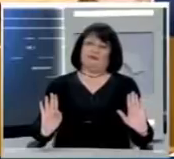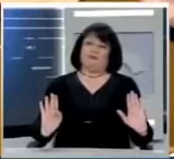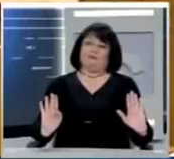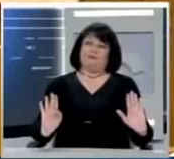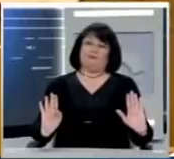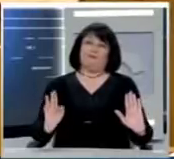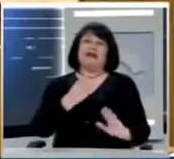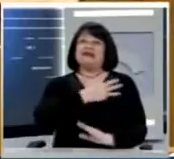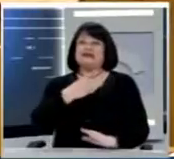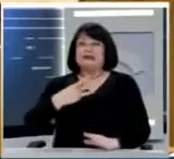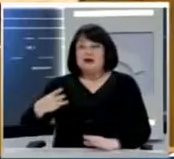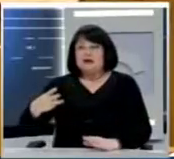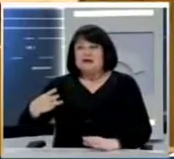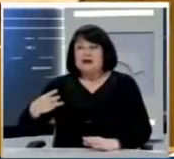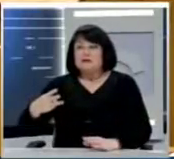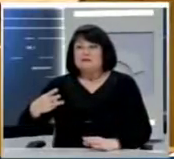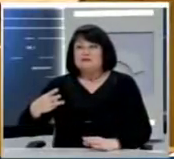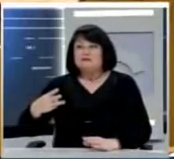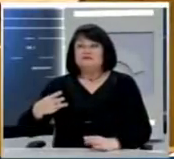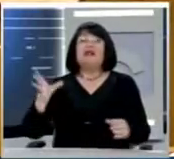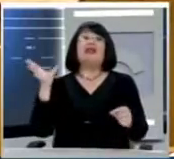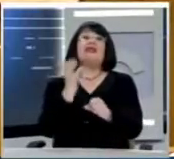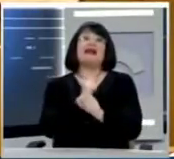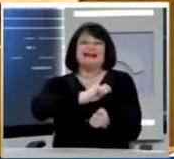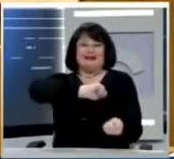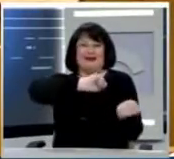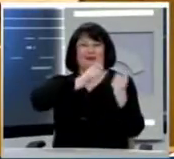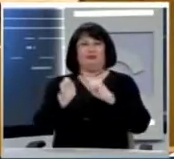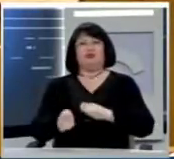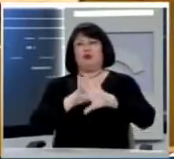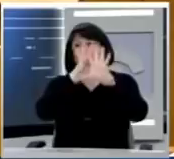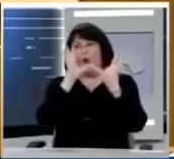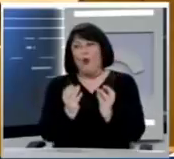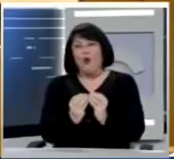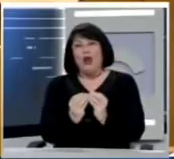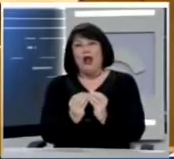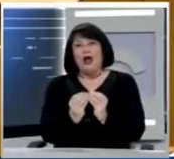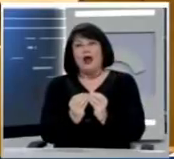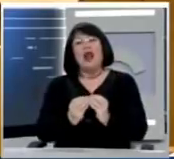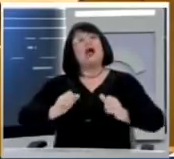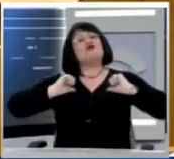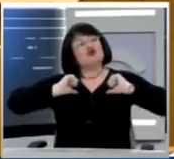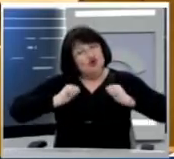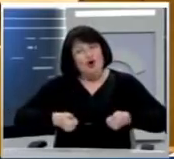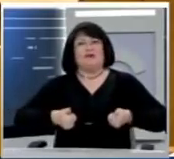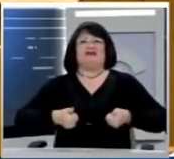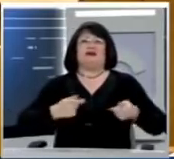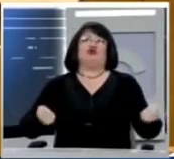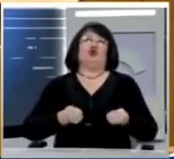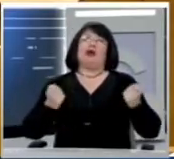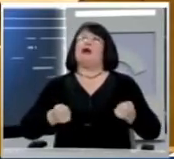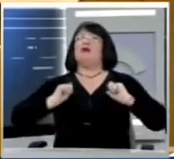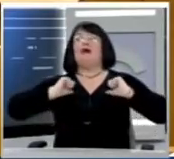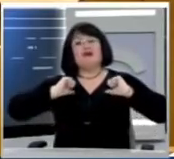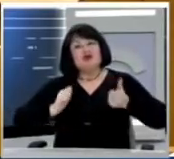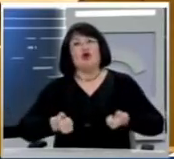Ο ΣΥΡΙΖΑ, παρότι δεν κατάφερε να τα αλλάξει όλα, ωστόσο τόλμησε. Τόλμησε